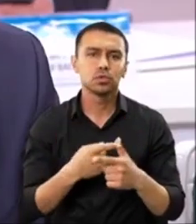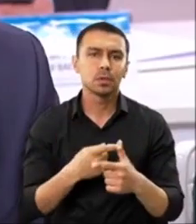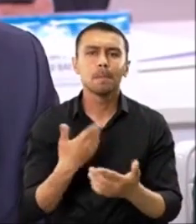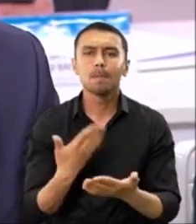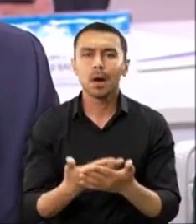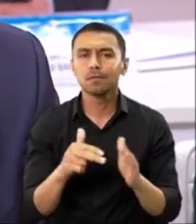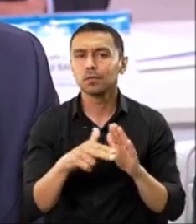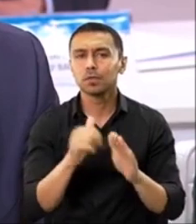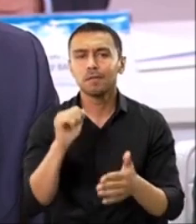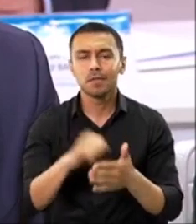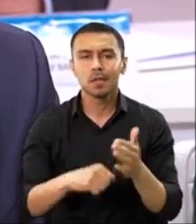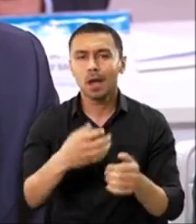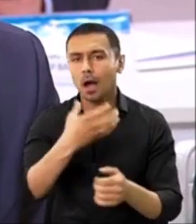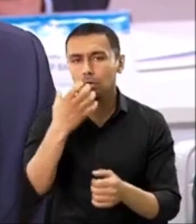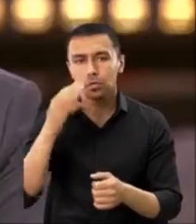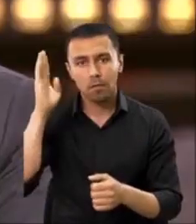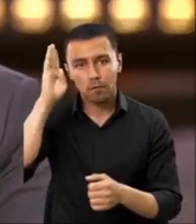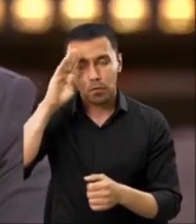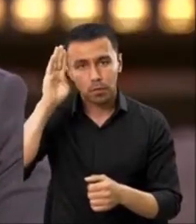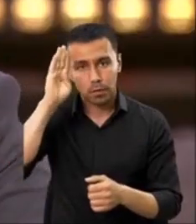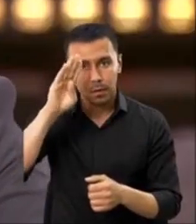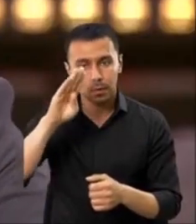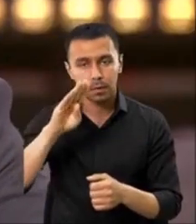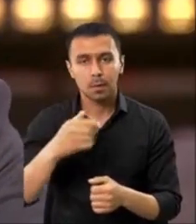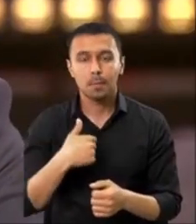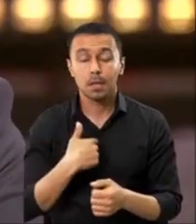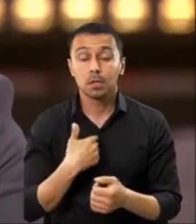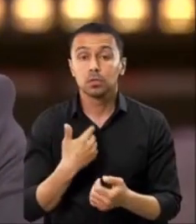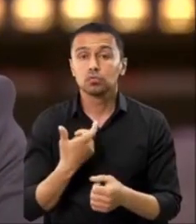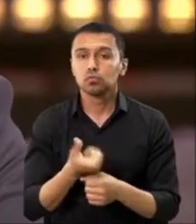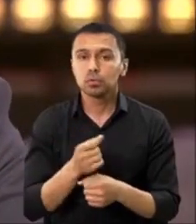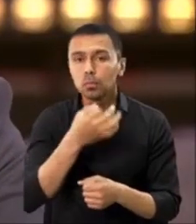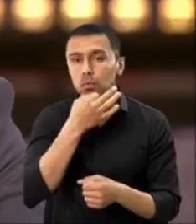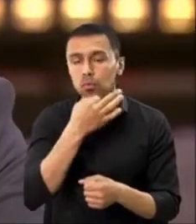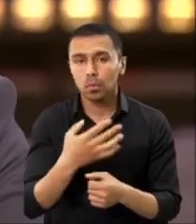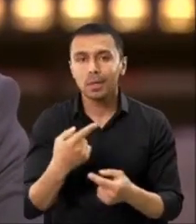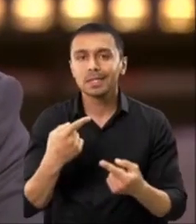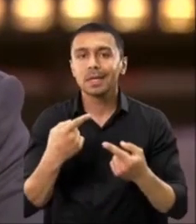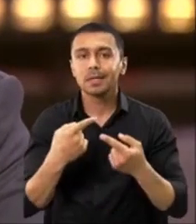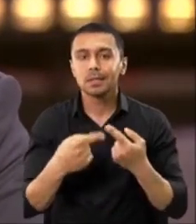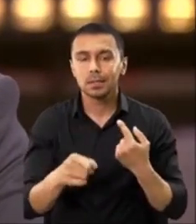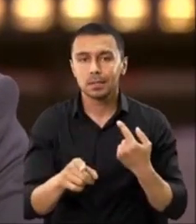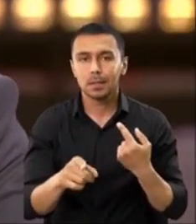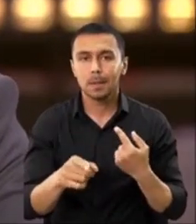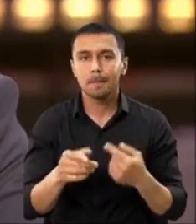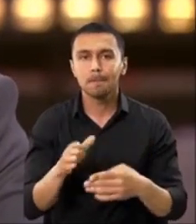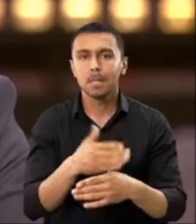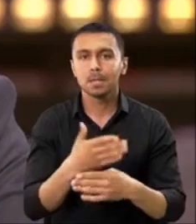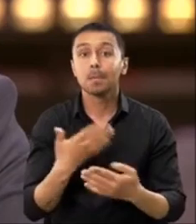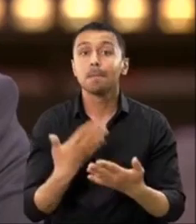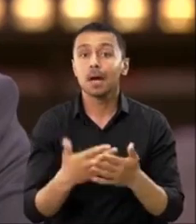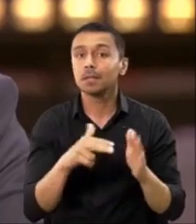води. Мені дуже подобається різниця між майже відключилось і